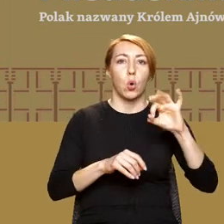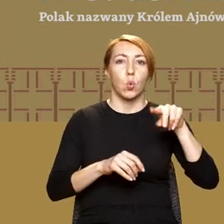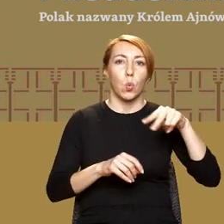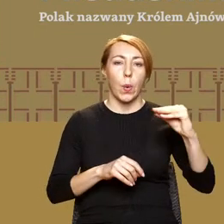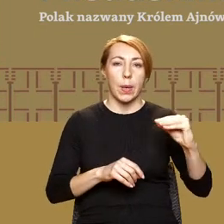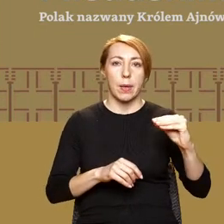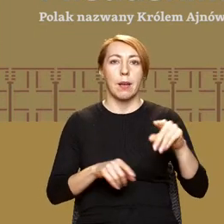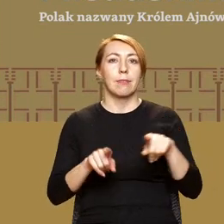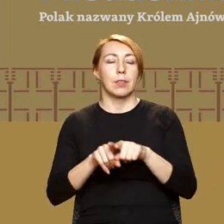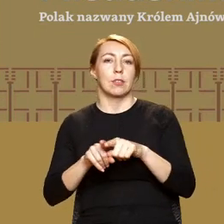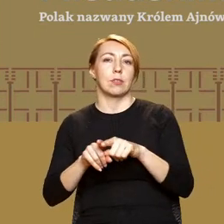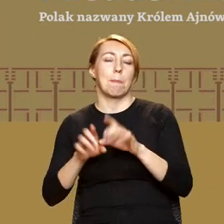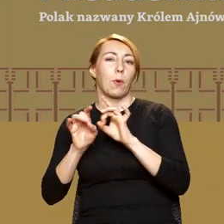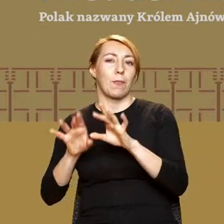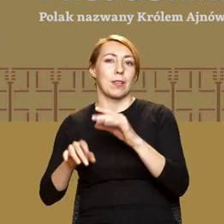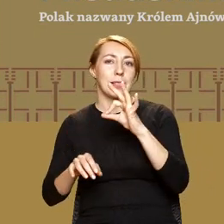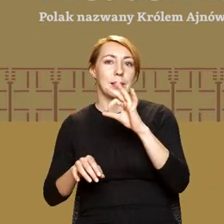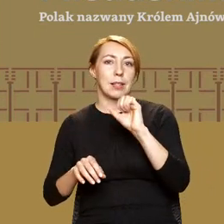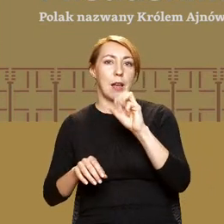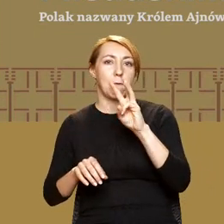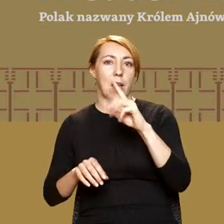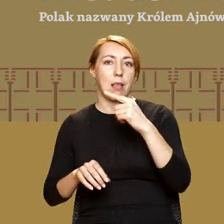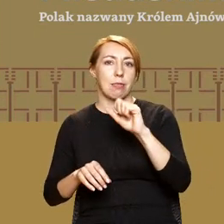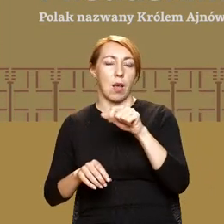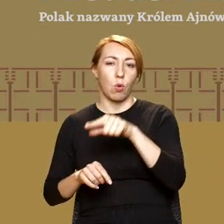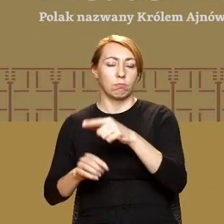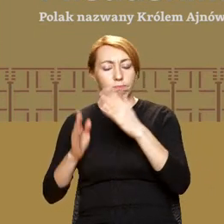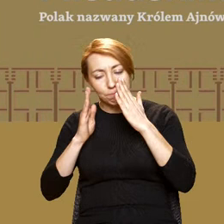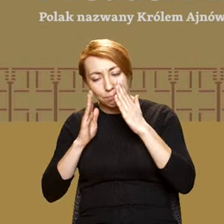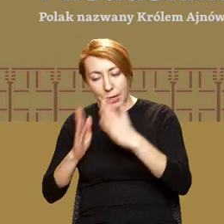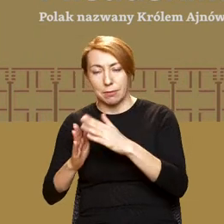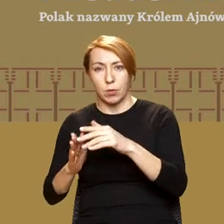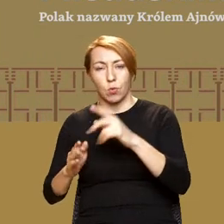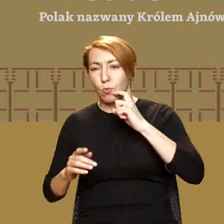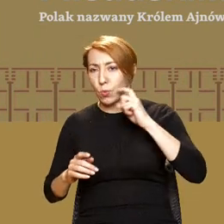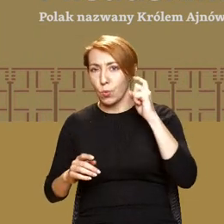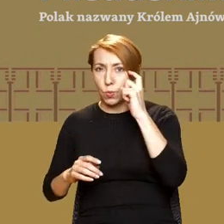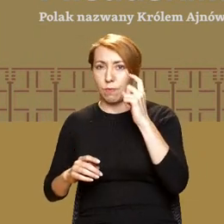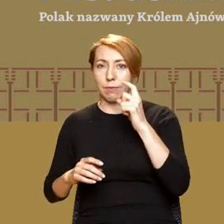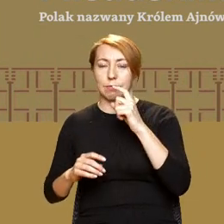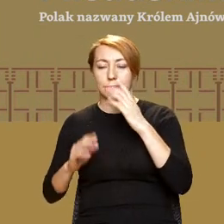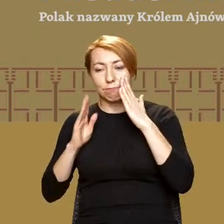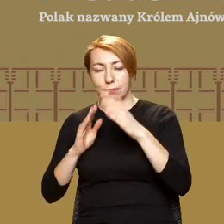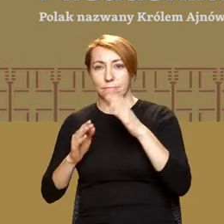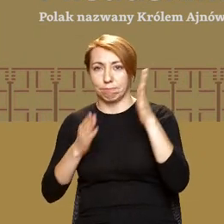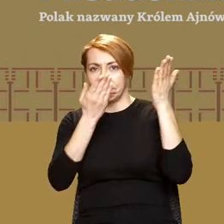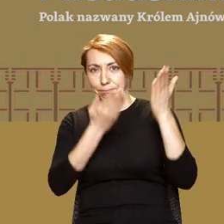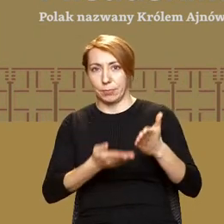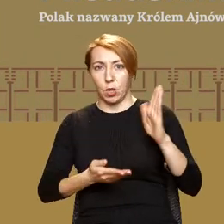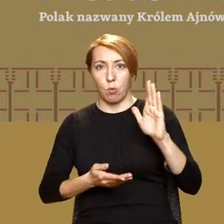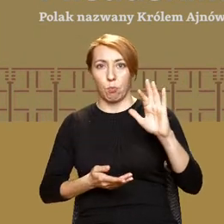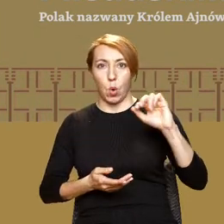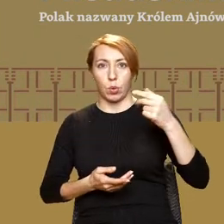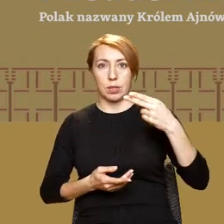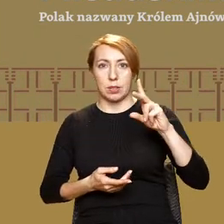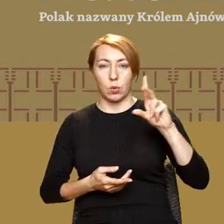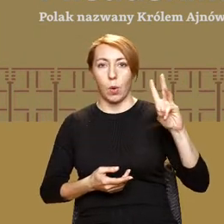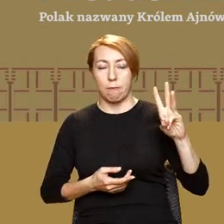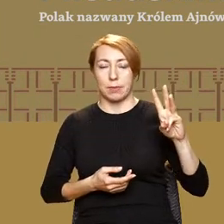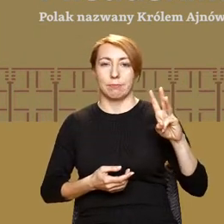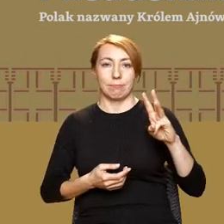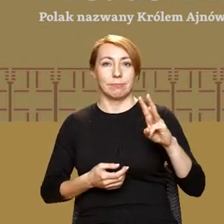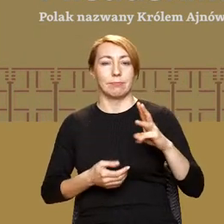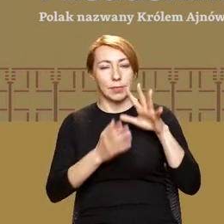niewątpliwie profesor Sawada jest tą osobą, która zajmuje się głównie właśnie Bronisławem Piłsudskim, a nie Ainami i